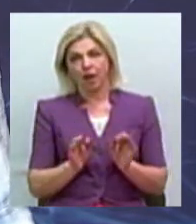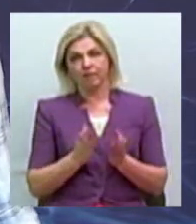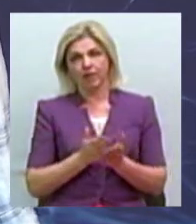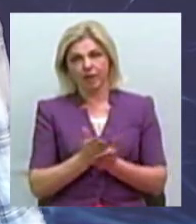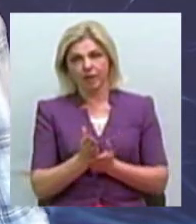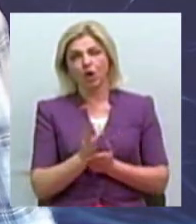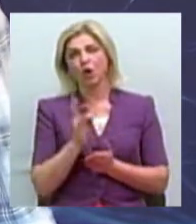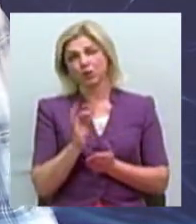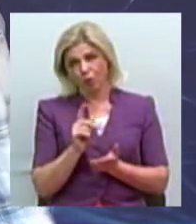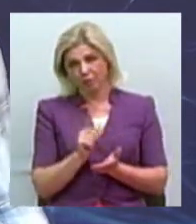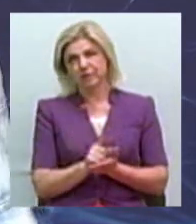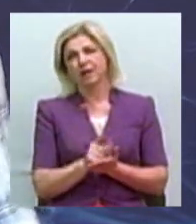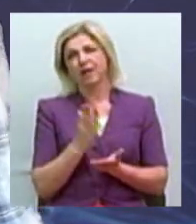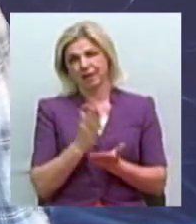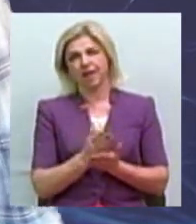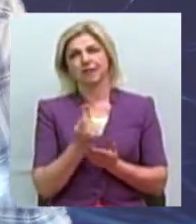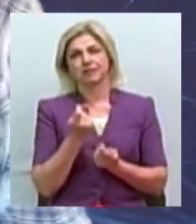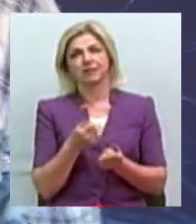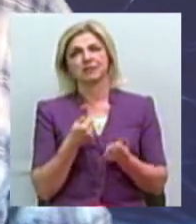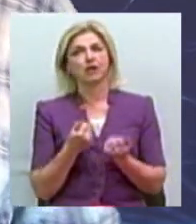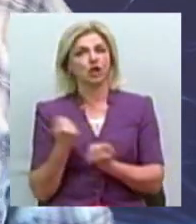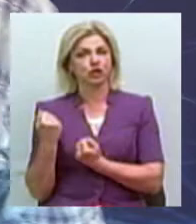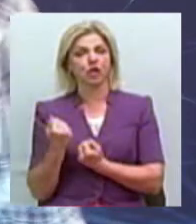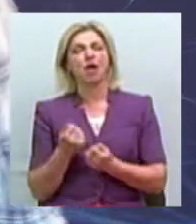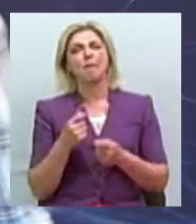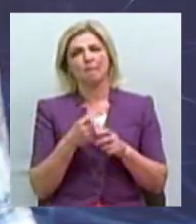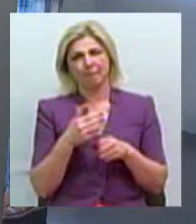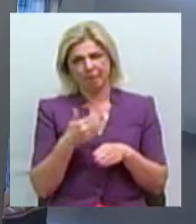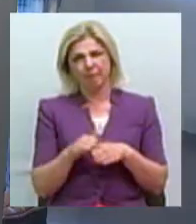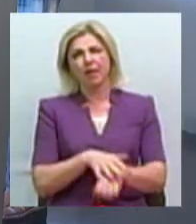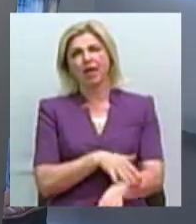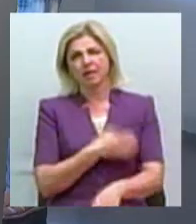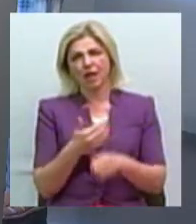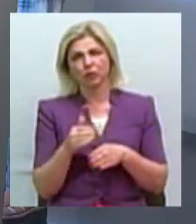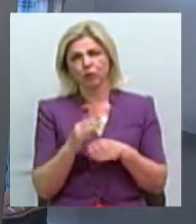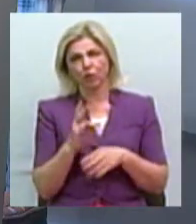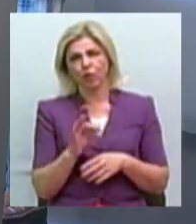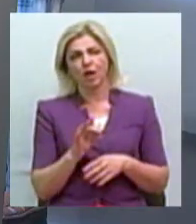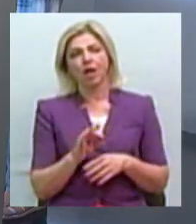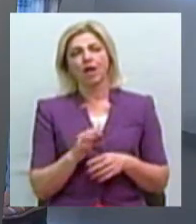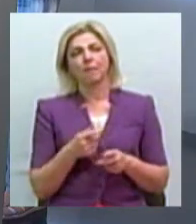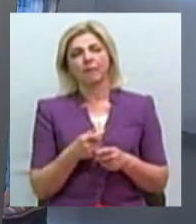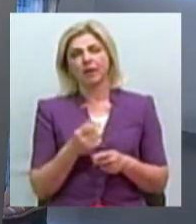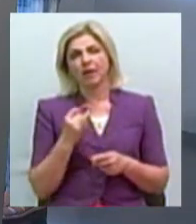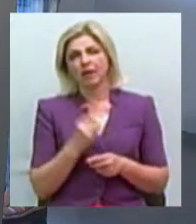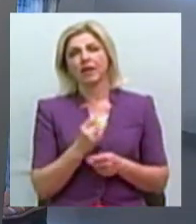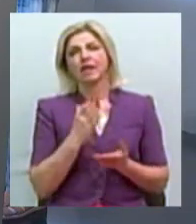но не без того, что оно тормозится, идет медленно. И там тоже есть, так